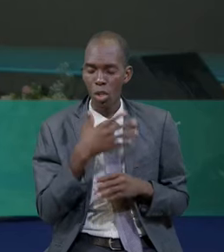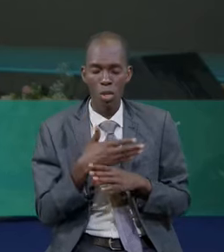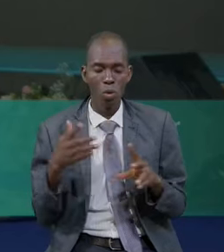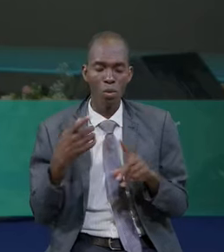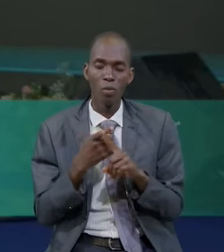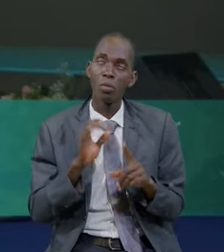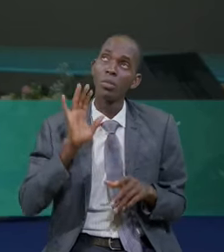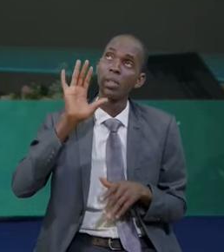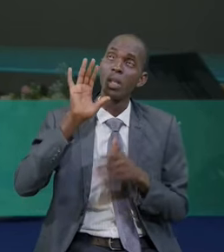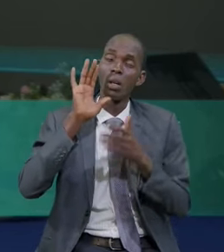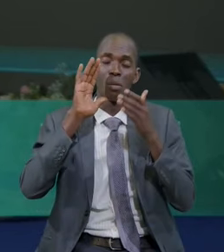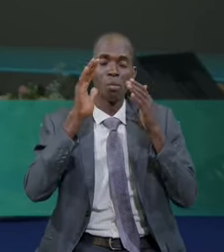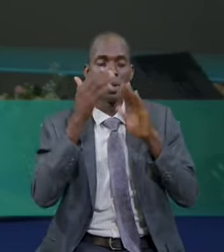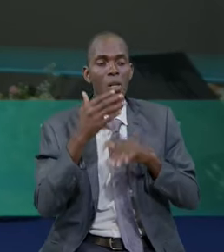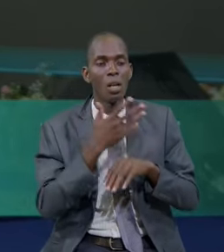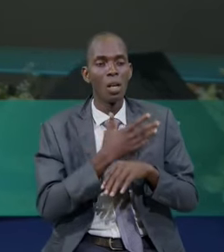Saint.